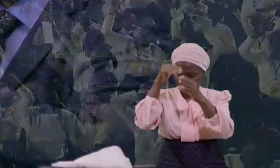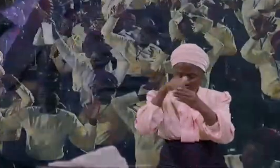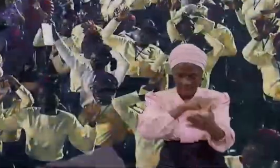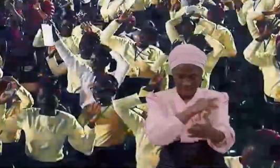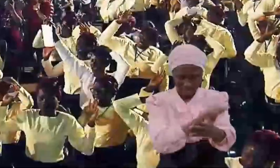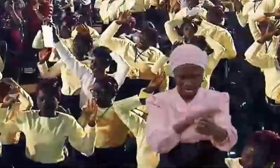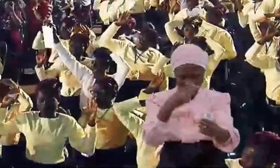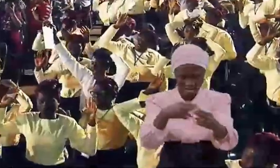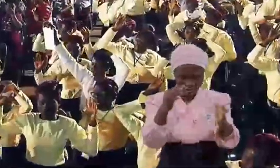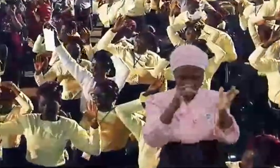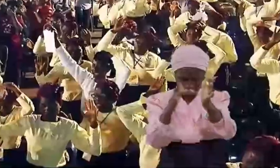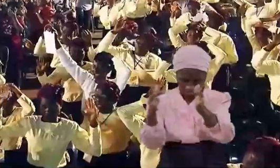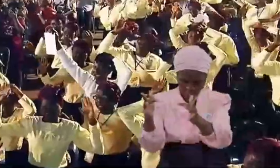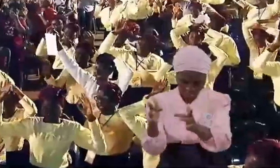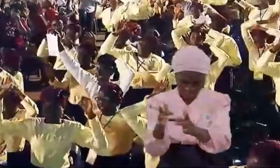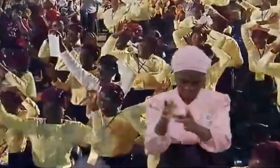Jésus,